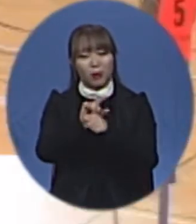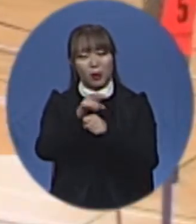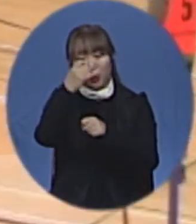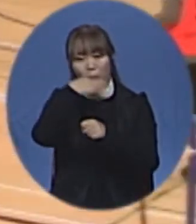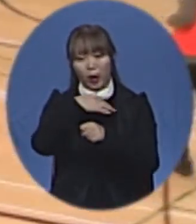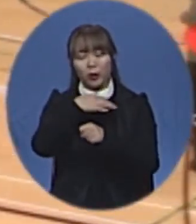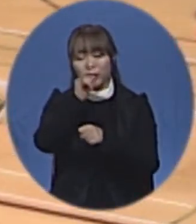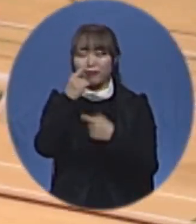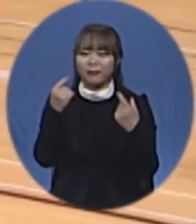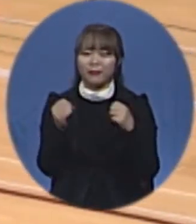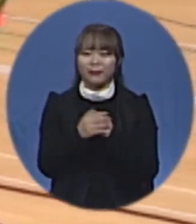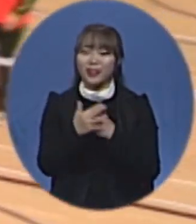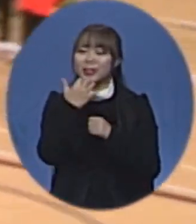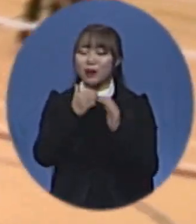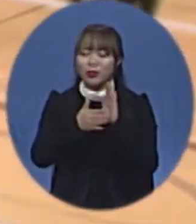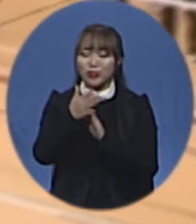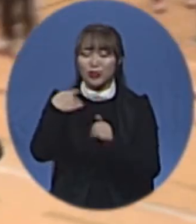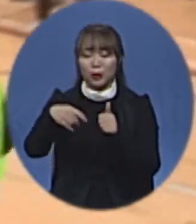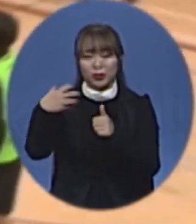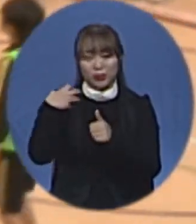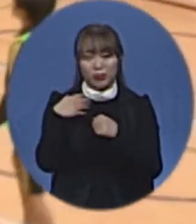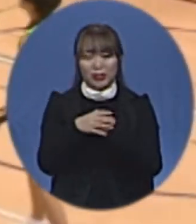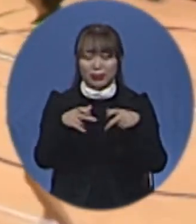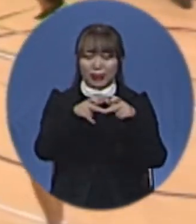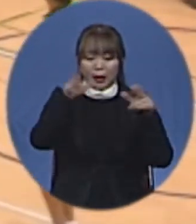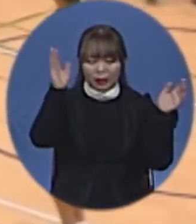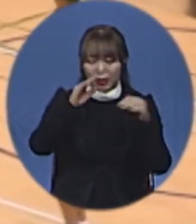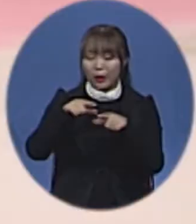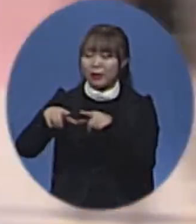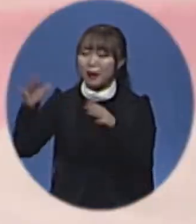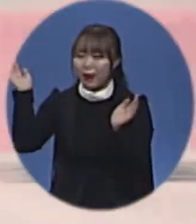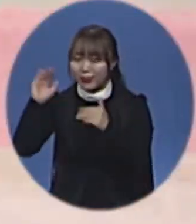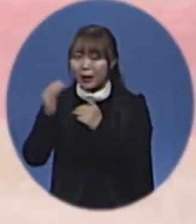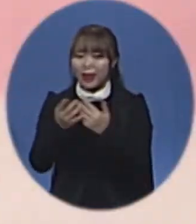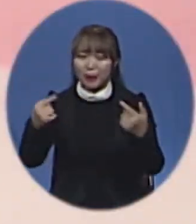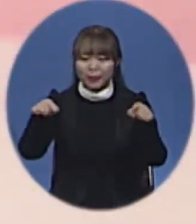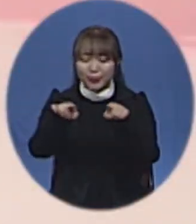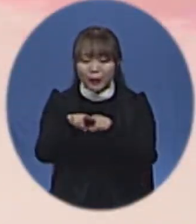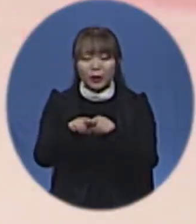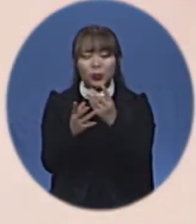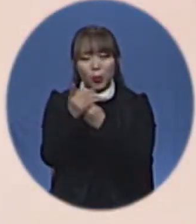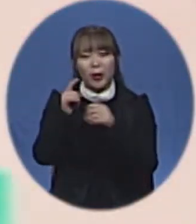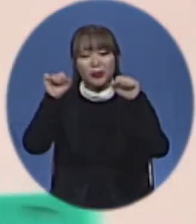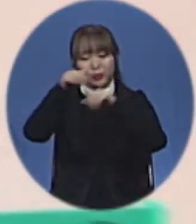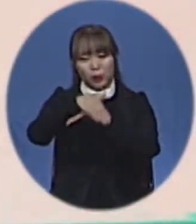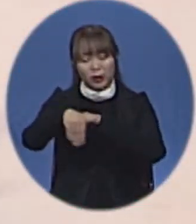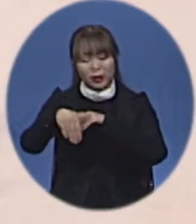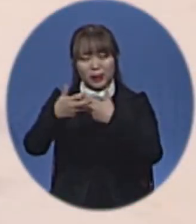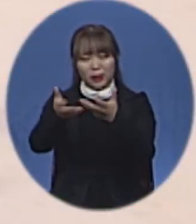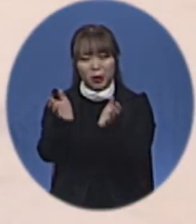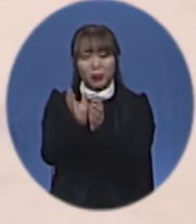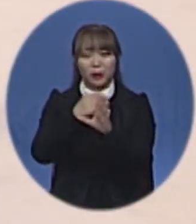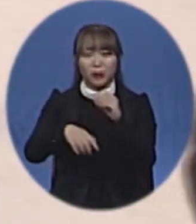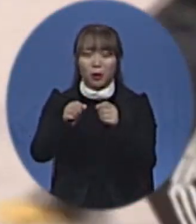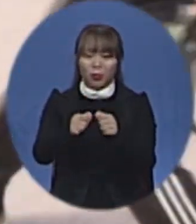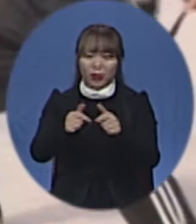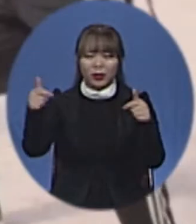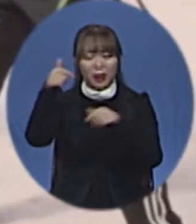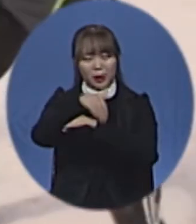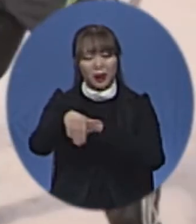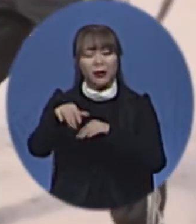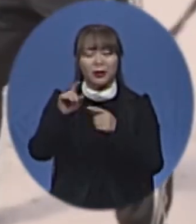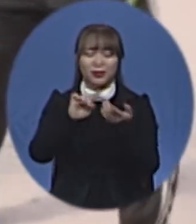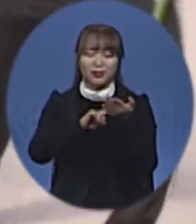효과까지도. 서울시 교육청은 장애 학생과 비장애 학생이 함께하는 통합 스포츠 클럽 활동을 더욱 확대할